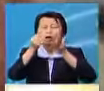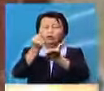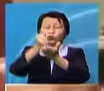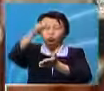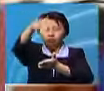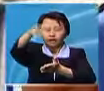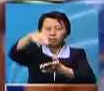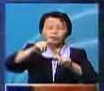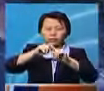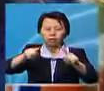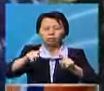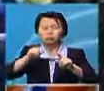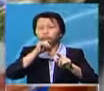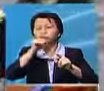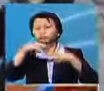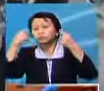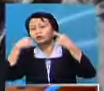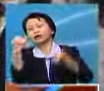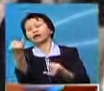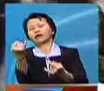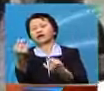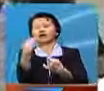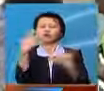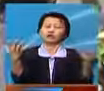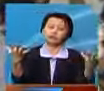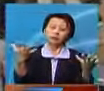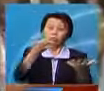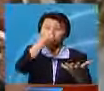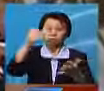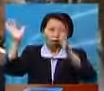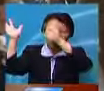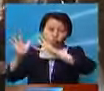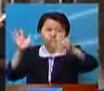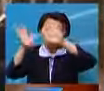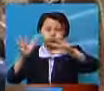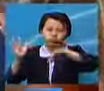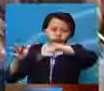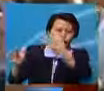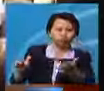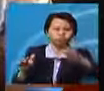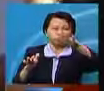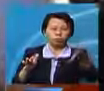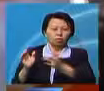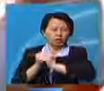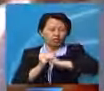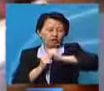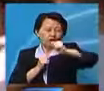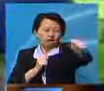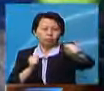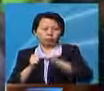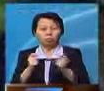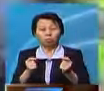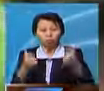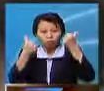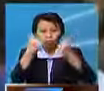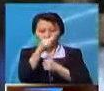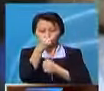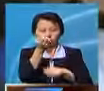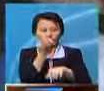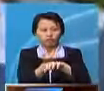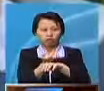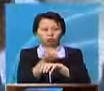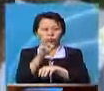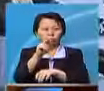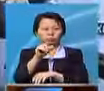tolong namun tidak berjaya dikesan. Disebabkan angin dan arus kuat, mereka dihanyutkan jauh dengan kelajuan 10 batu